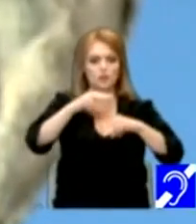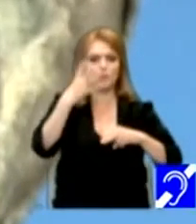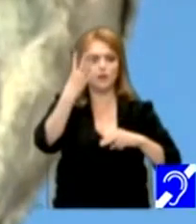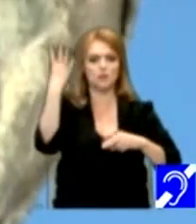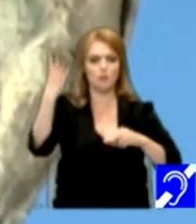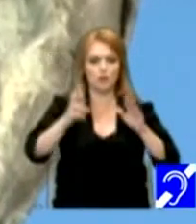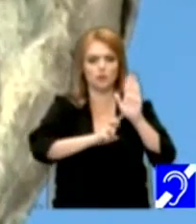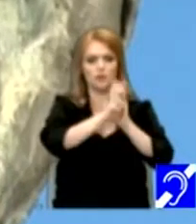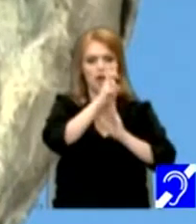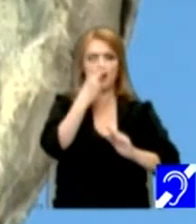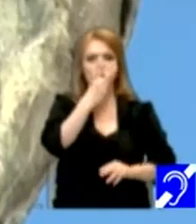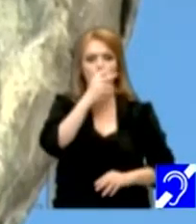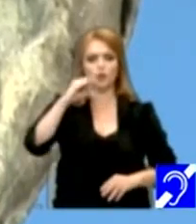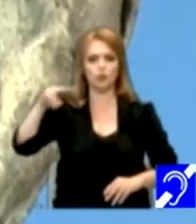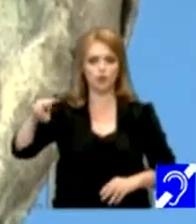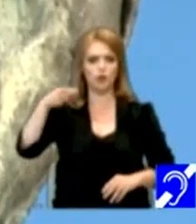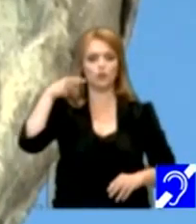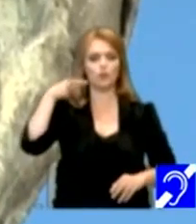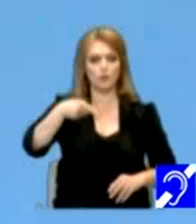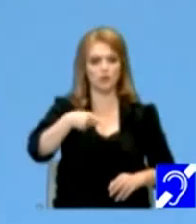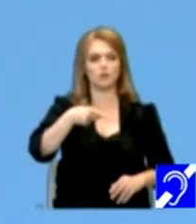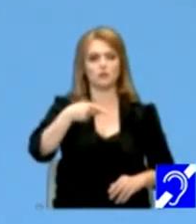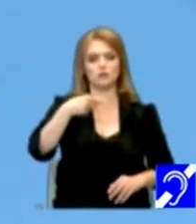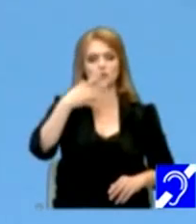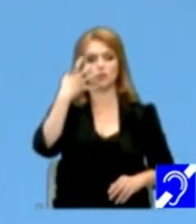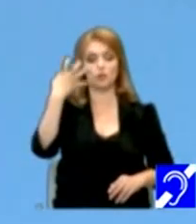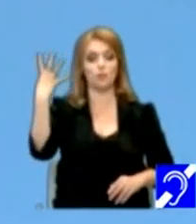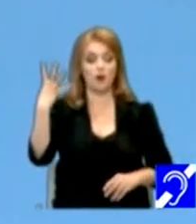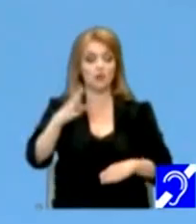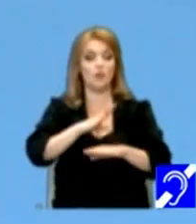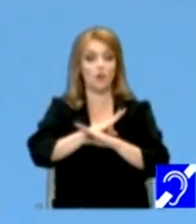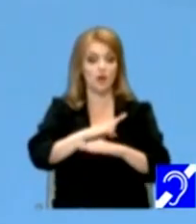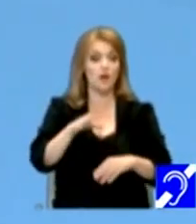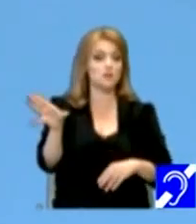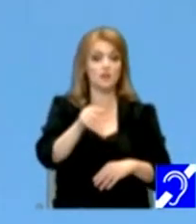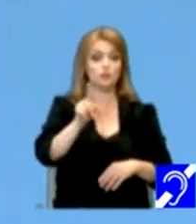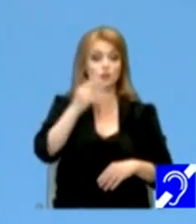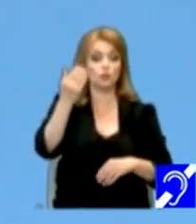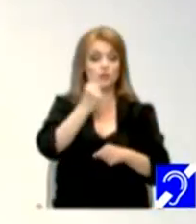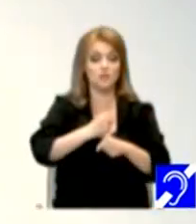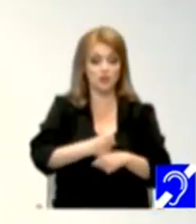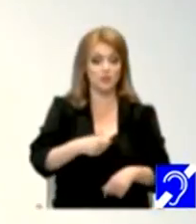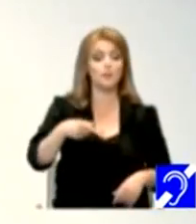pe 2 iulie 1504 s-a stins din viață. Pentru meritele sale, pe